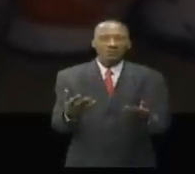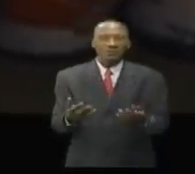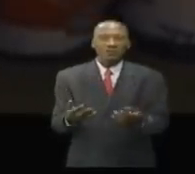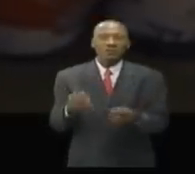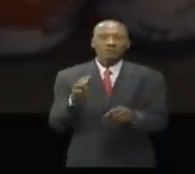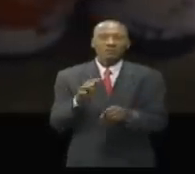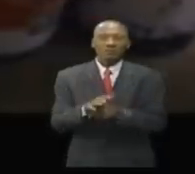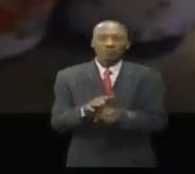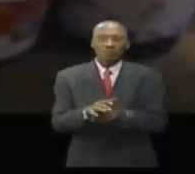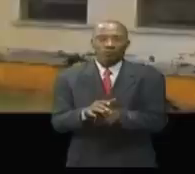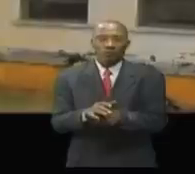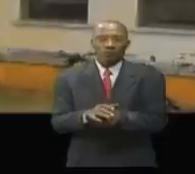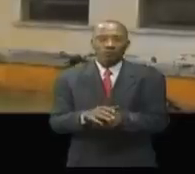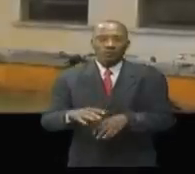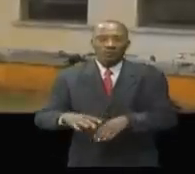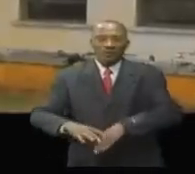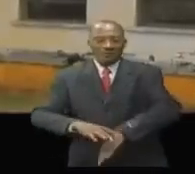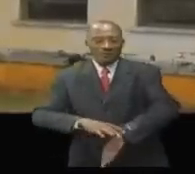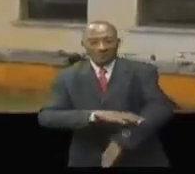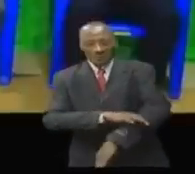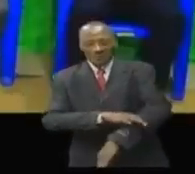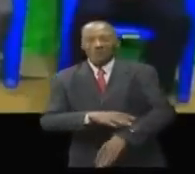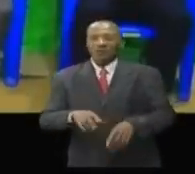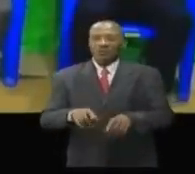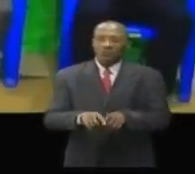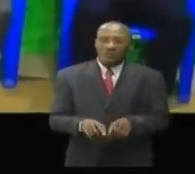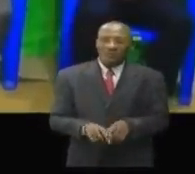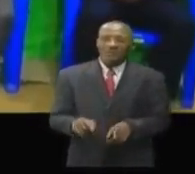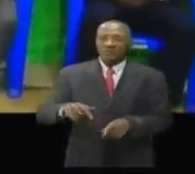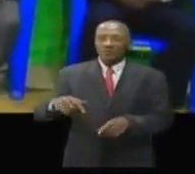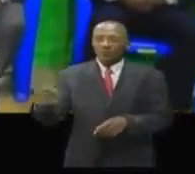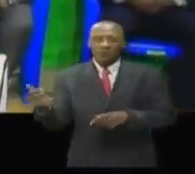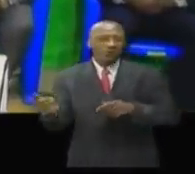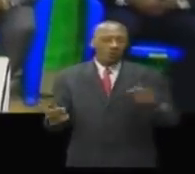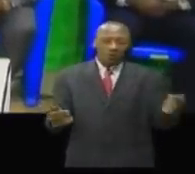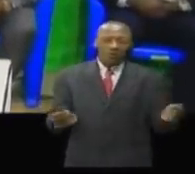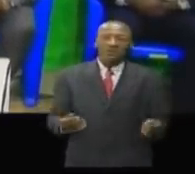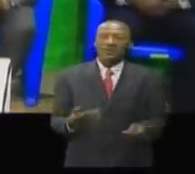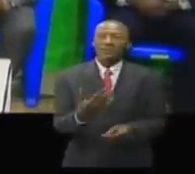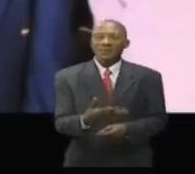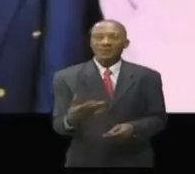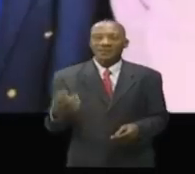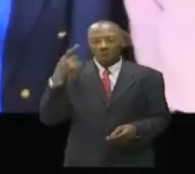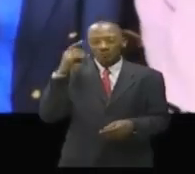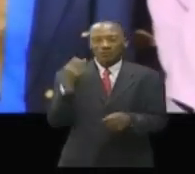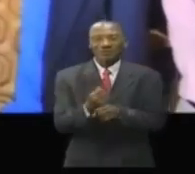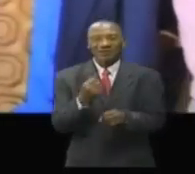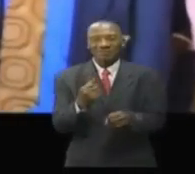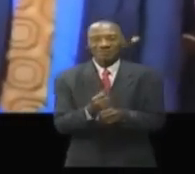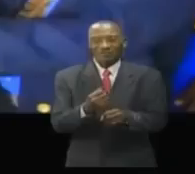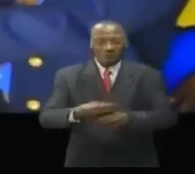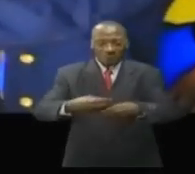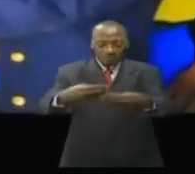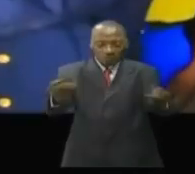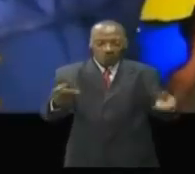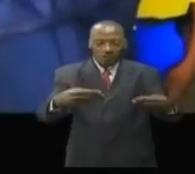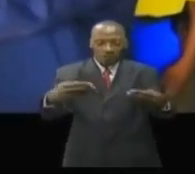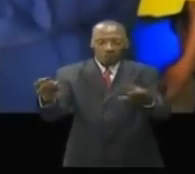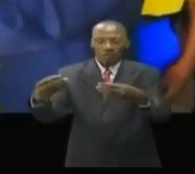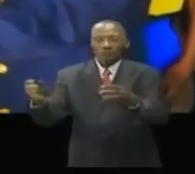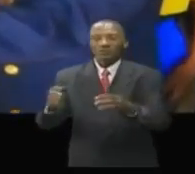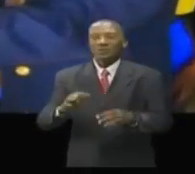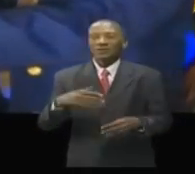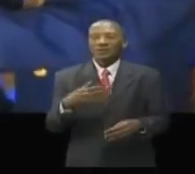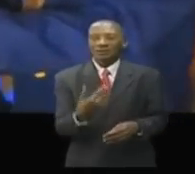de peinture à la poste de Kamina pour rendre agréable les lieux de travail de ses agents. Des outils informatiques comme